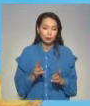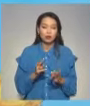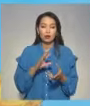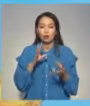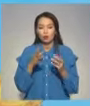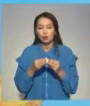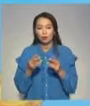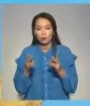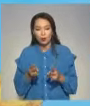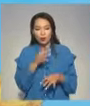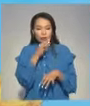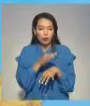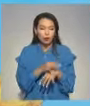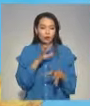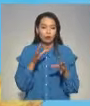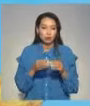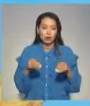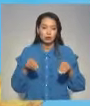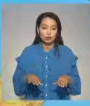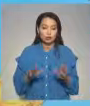байланысты процессуалдық шешім шығарылатын болады.